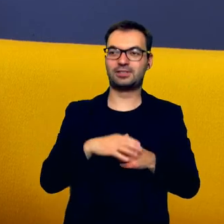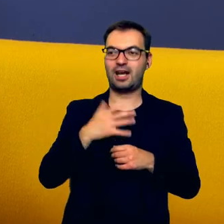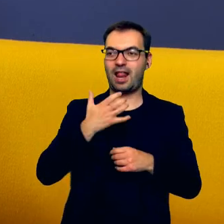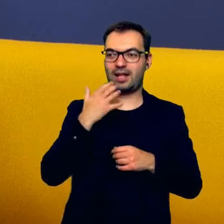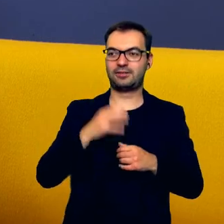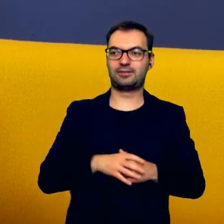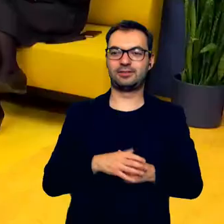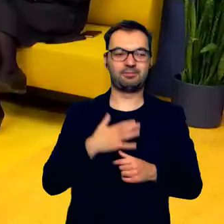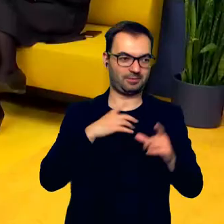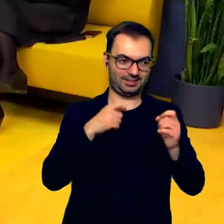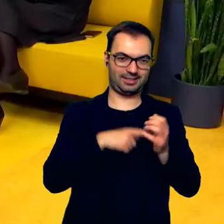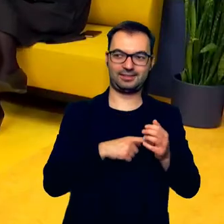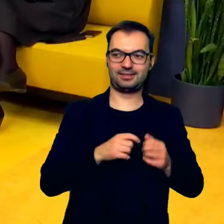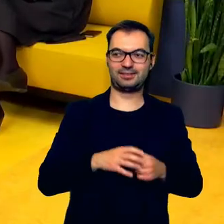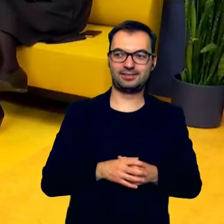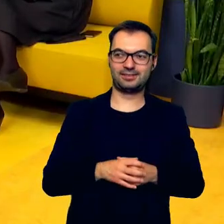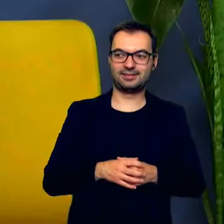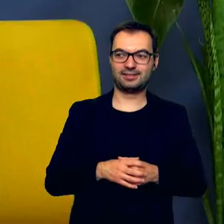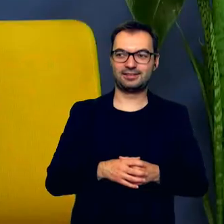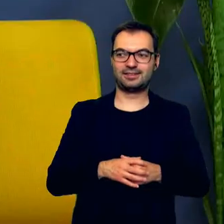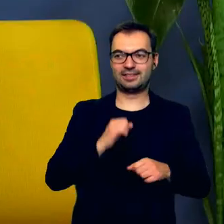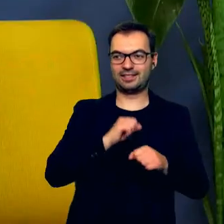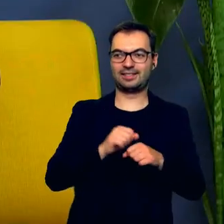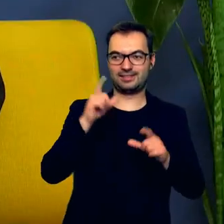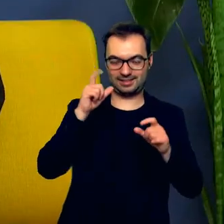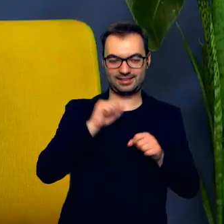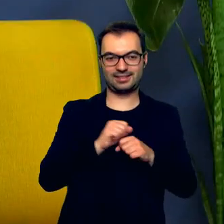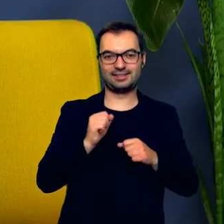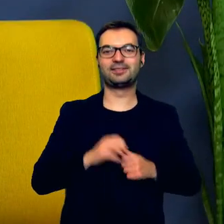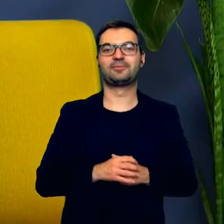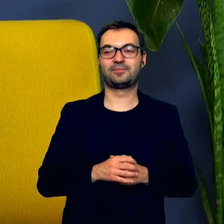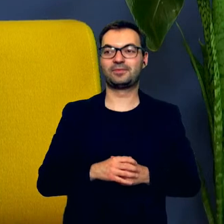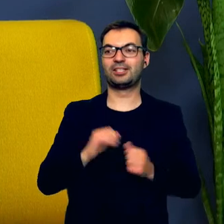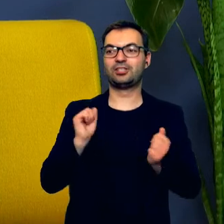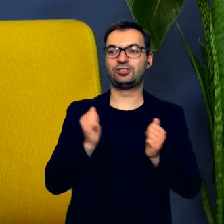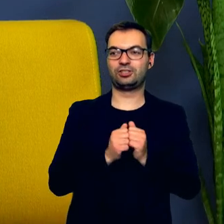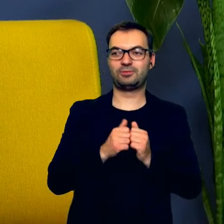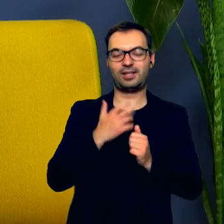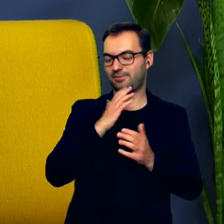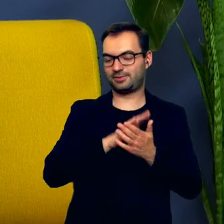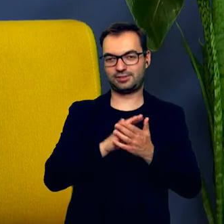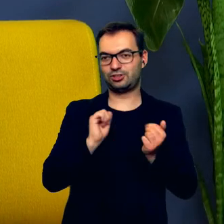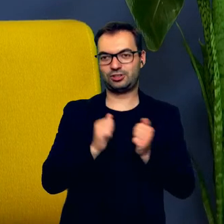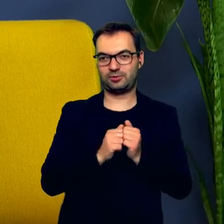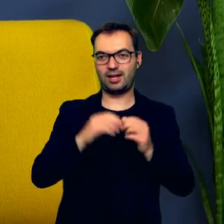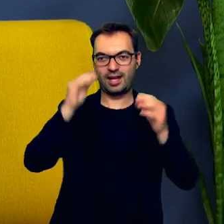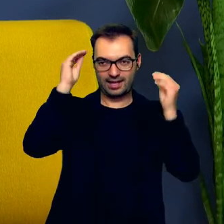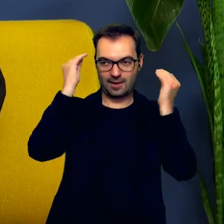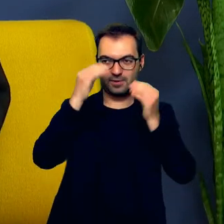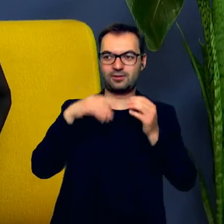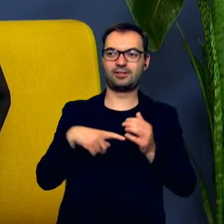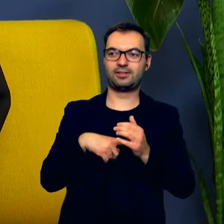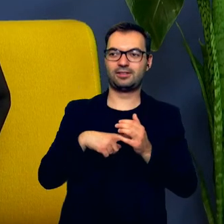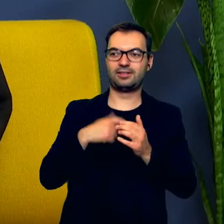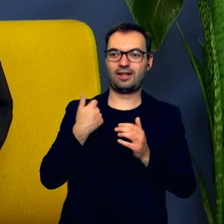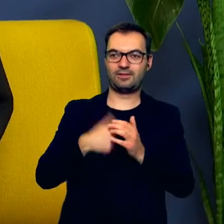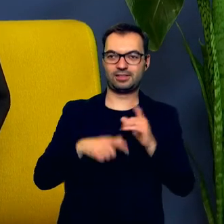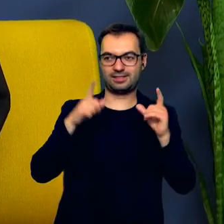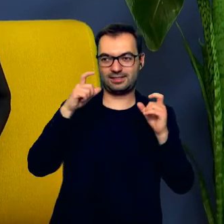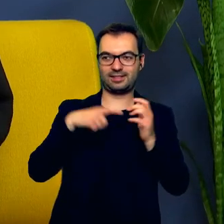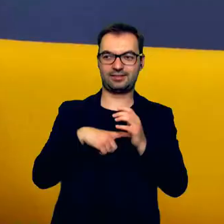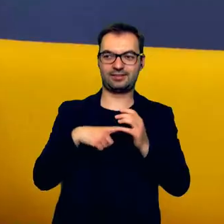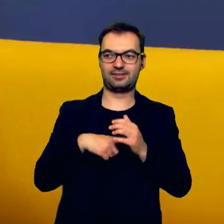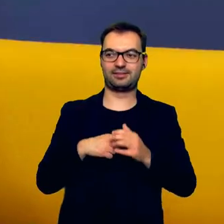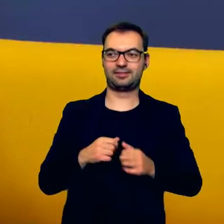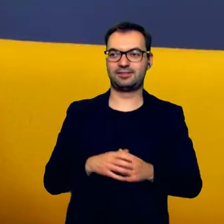latem. Tutaj też mamy zdjęcie pańskie w kapeluszu. O tak, jest zdjęcie w kapeluszu, tak jest. Zimą, nie latem, tylko noszę kapelusze, a to jest wyjątkowe takie zdjęcie, bo to